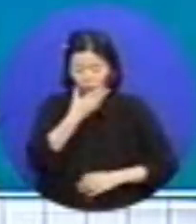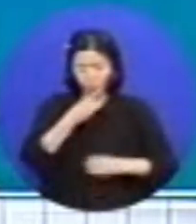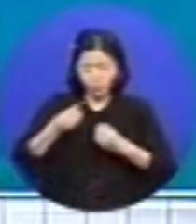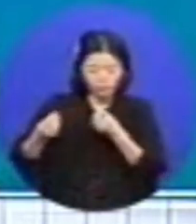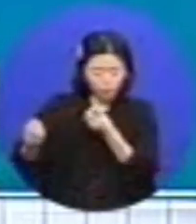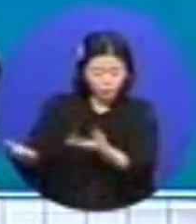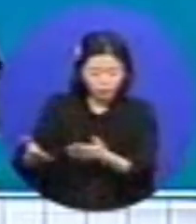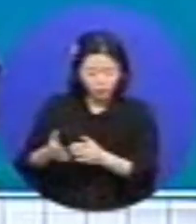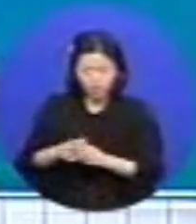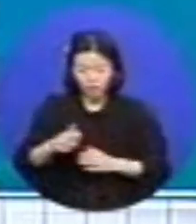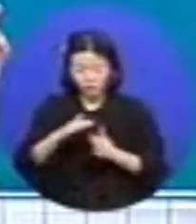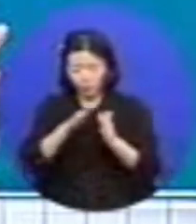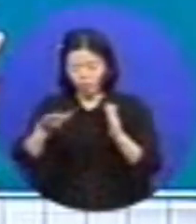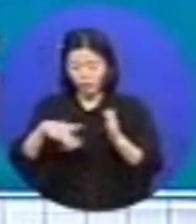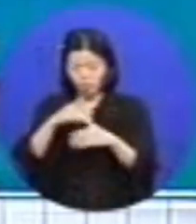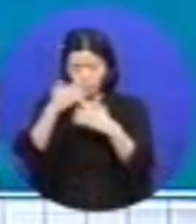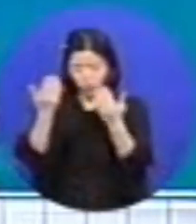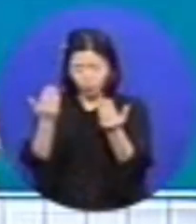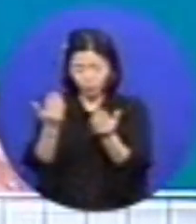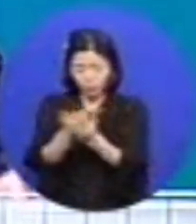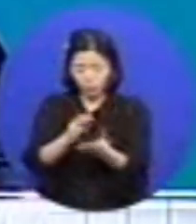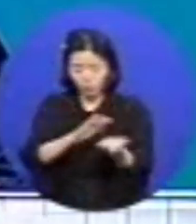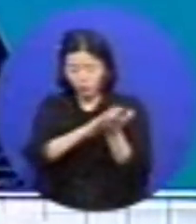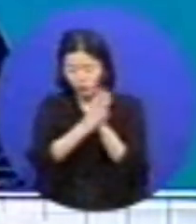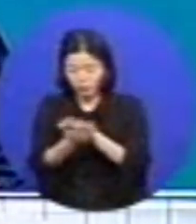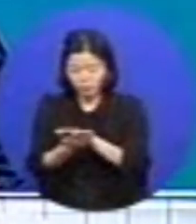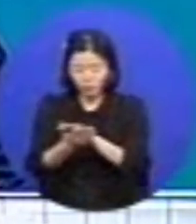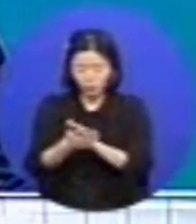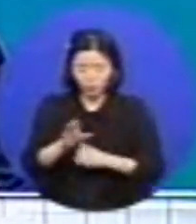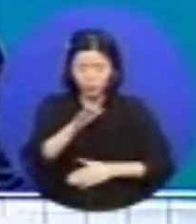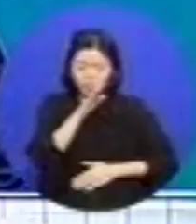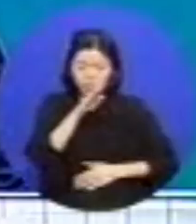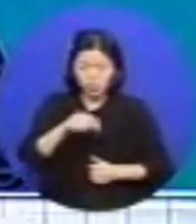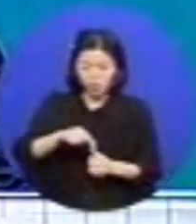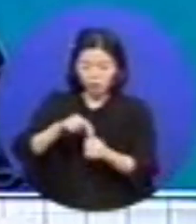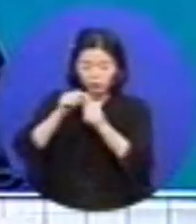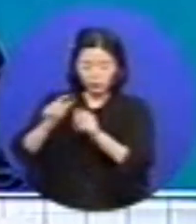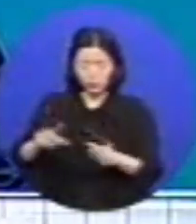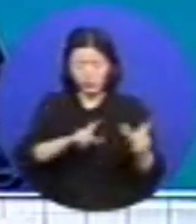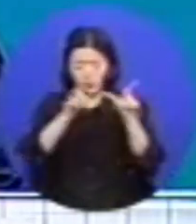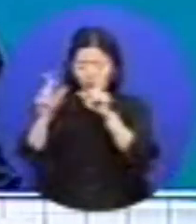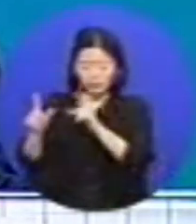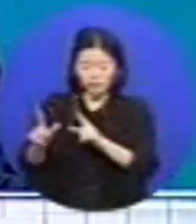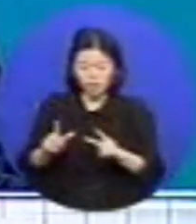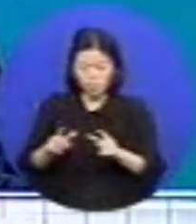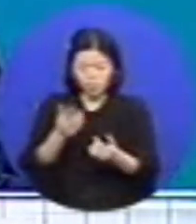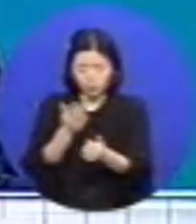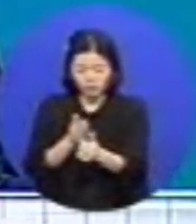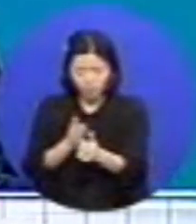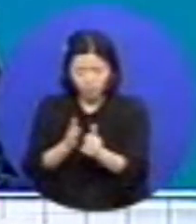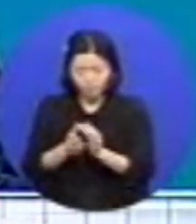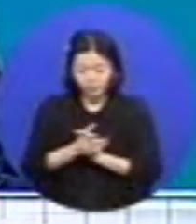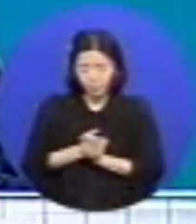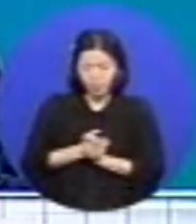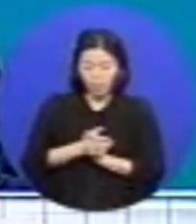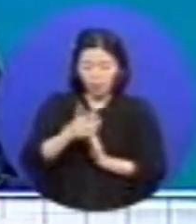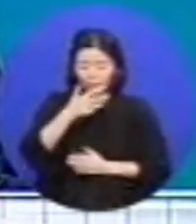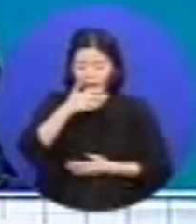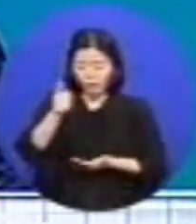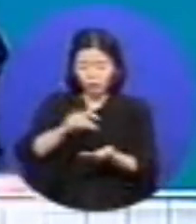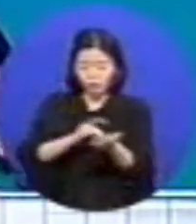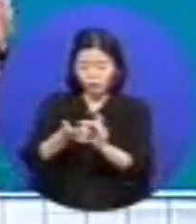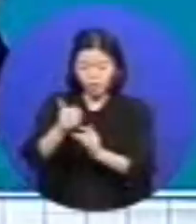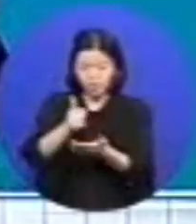축복하고 가정을 온전히 변화시키는 진정한 구원의 삶을 살게 하여 주옵소서. 주